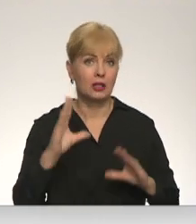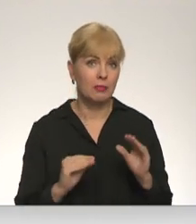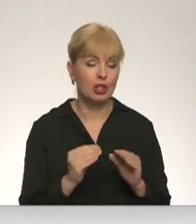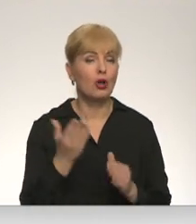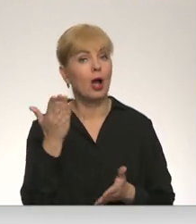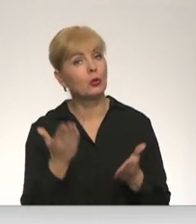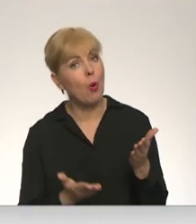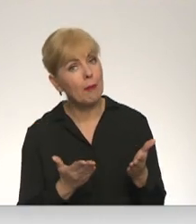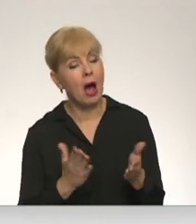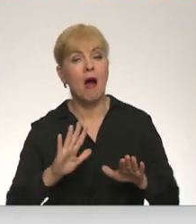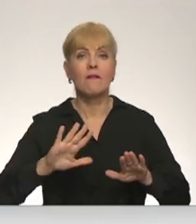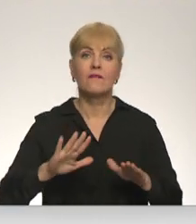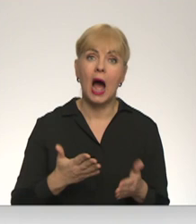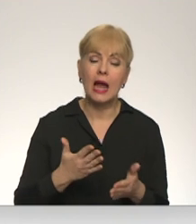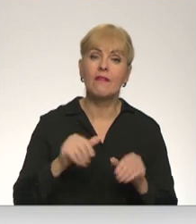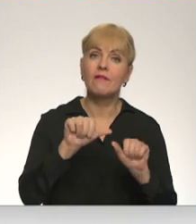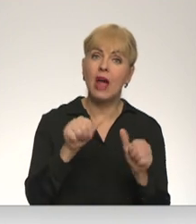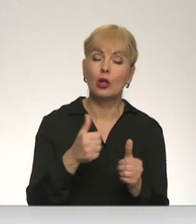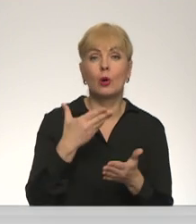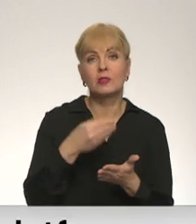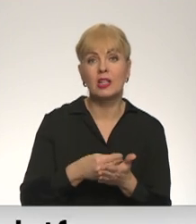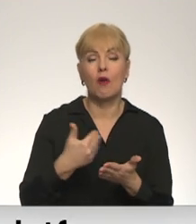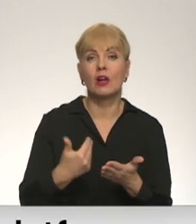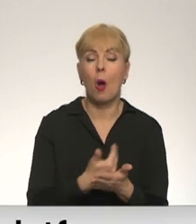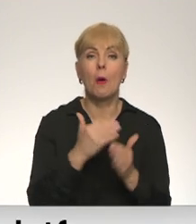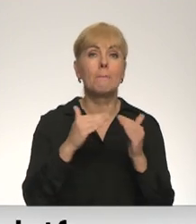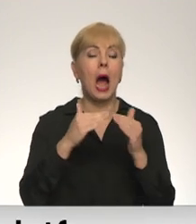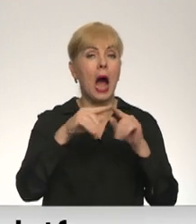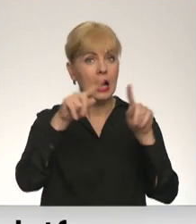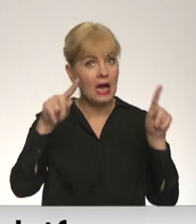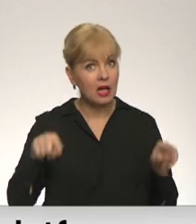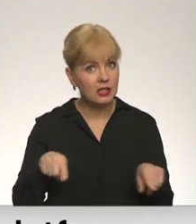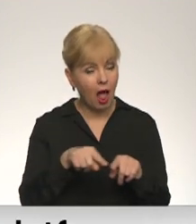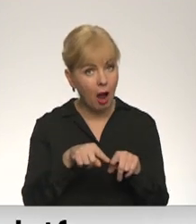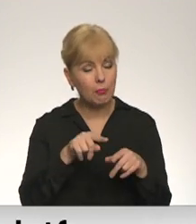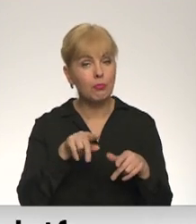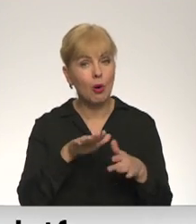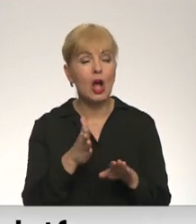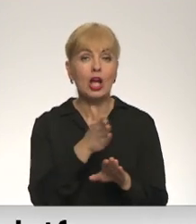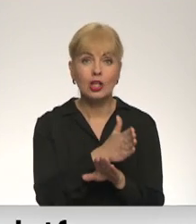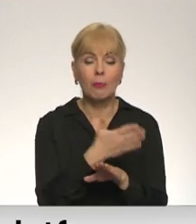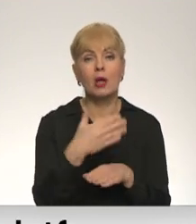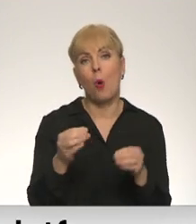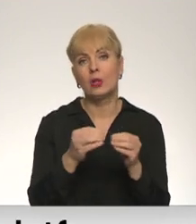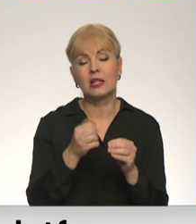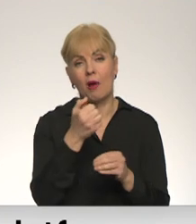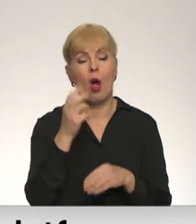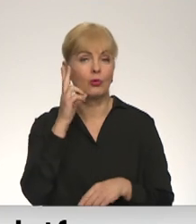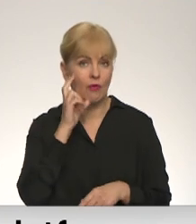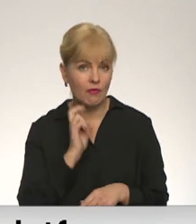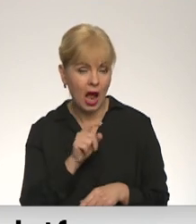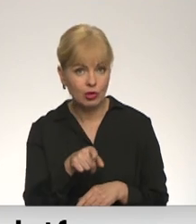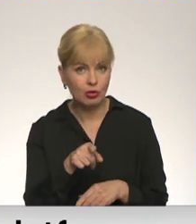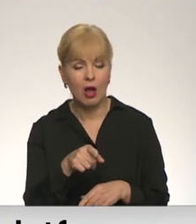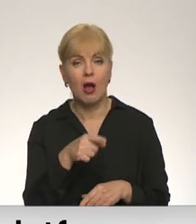izšķiršanās, vai mēs veidojam savu jaunu mājaslapu, jo iepriekšējā bija jau praktiski 10 gadus nokalpojusi